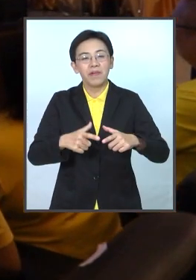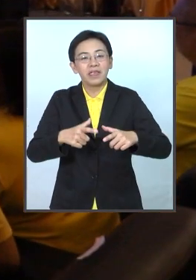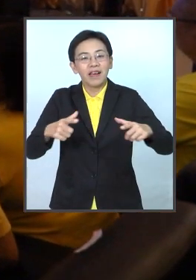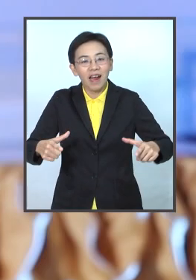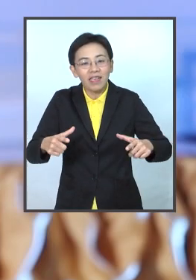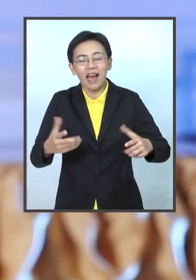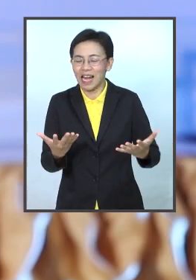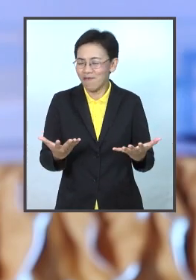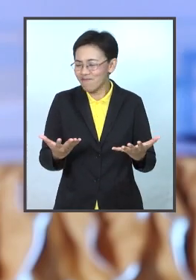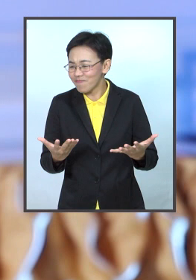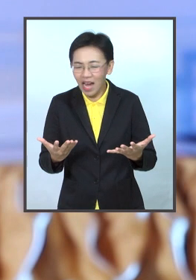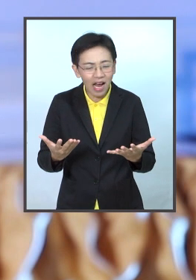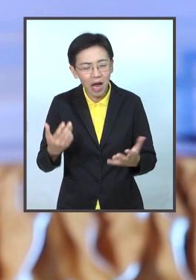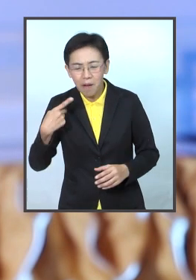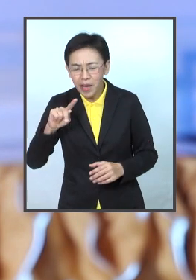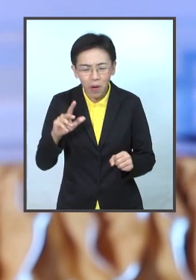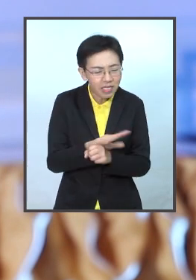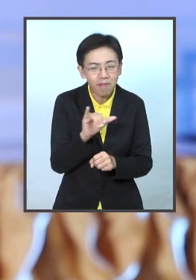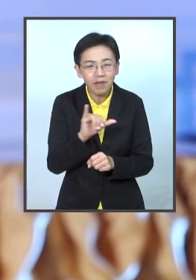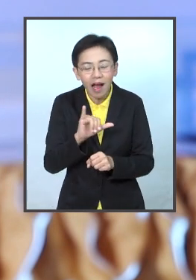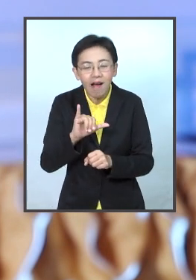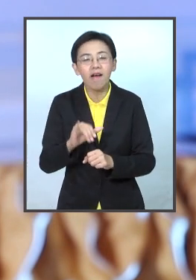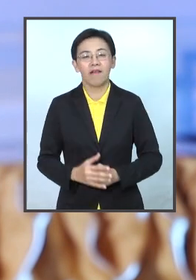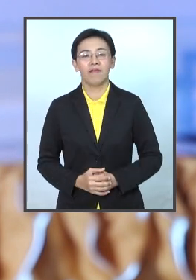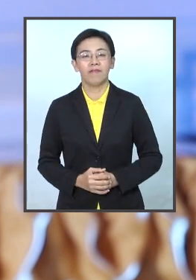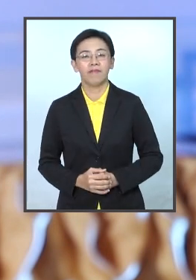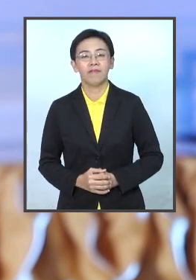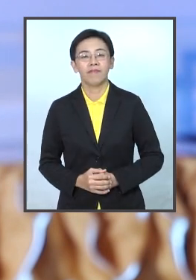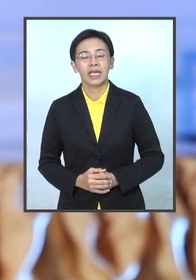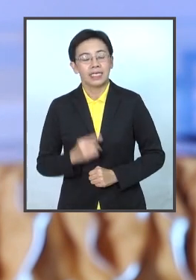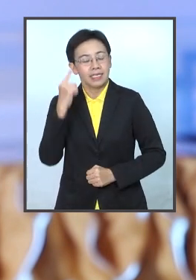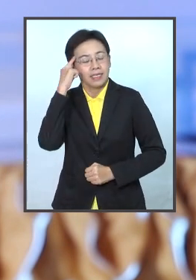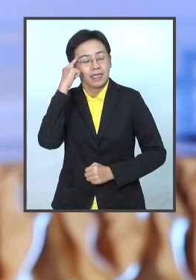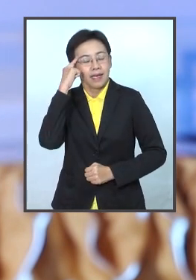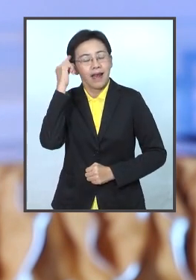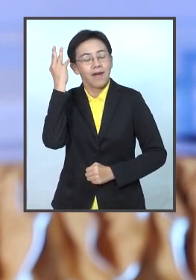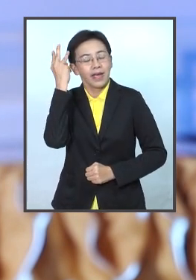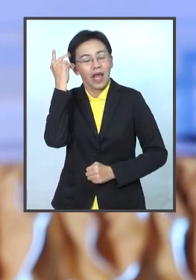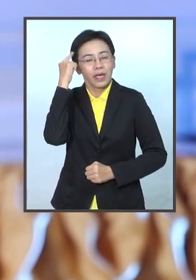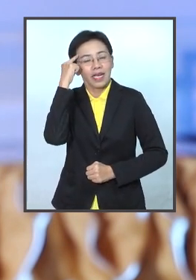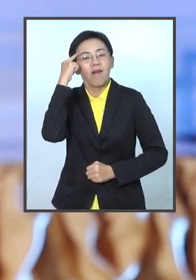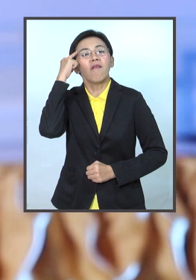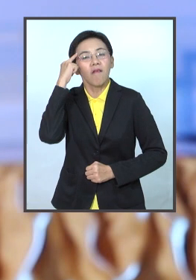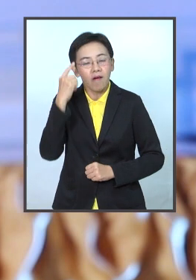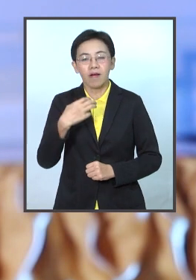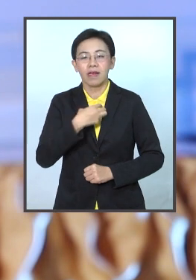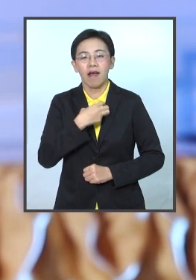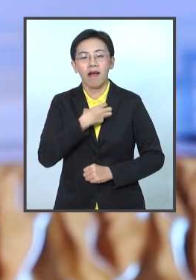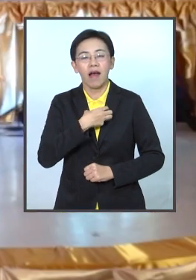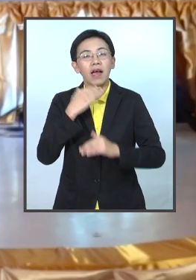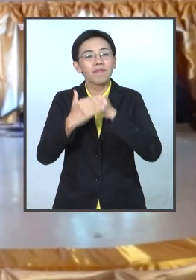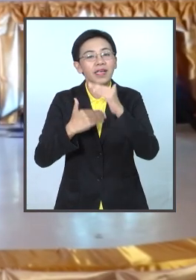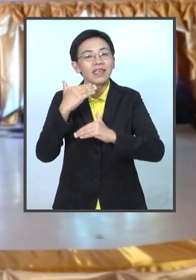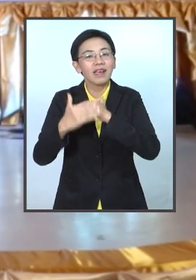ใหญ่แล้วก็ยังไม่ได้ใช้ประโยชน์เต็มที่ก็มีแนวคิดนะครับว่าเราอยาก